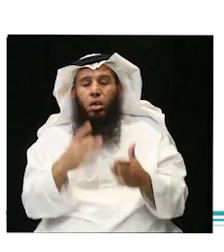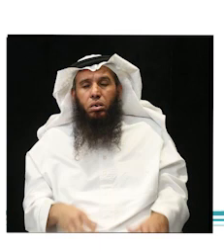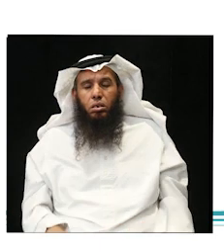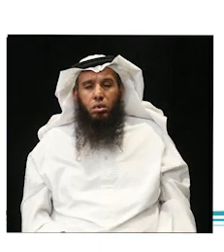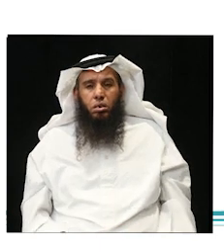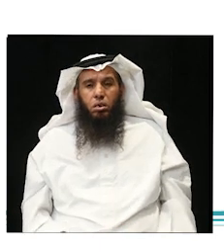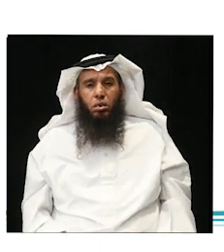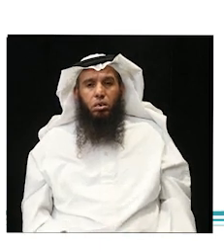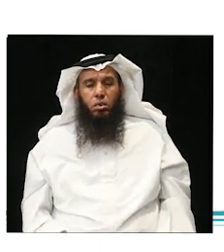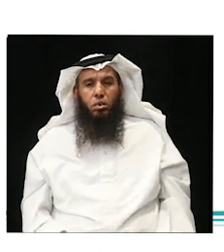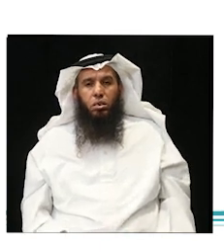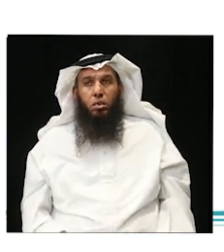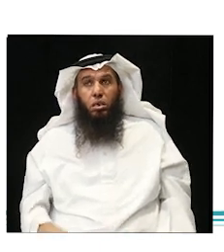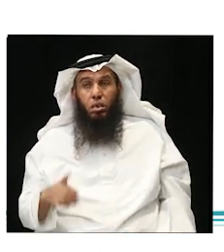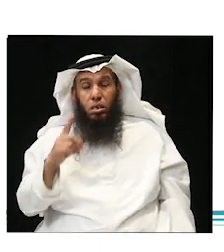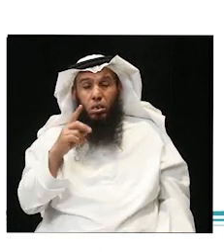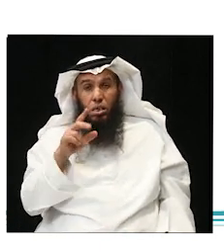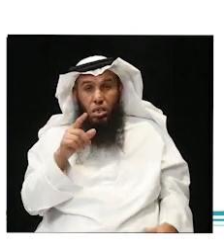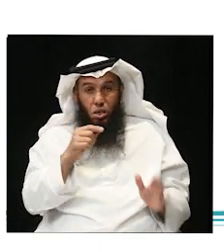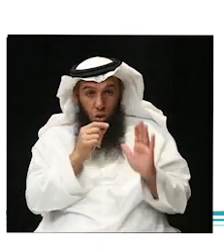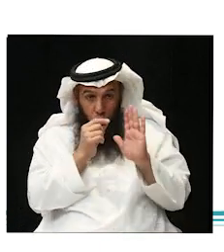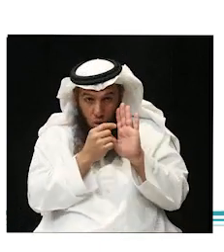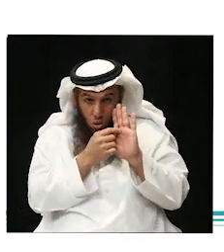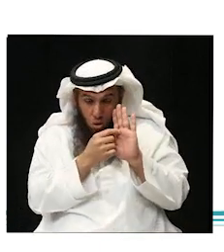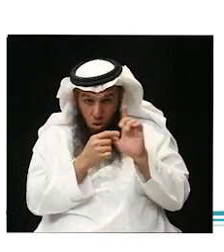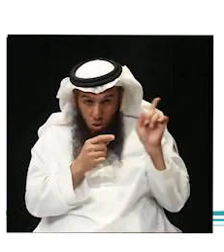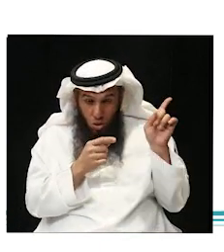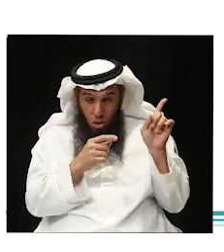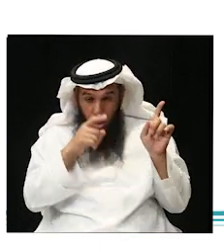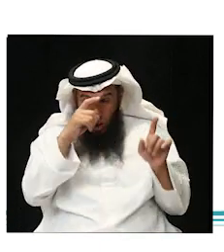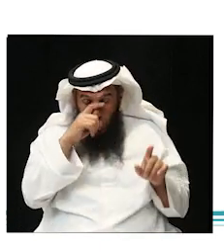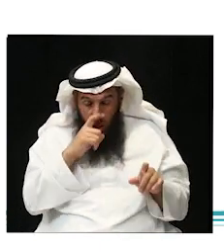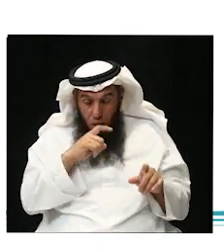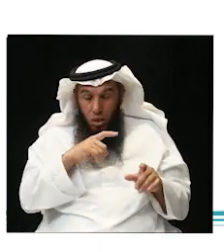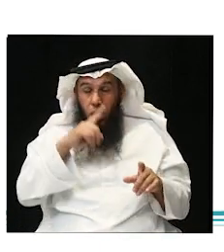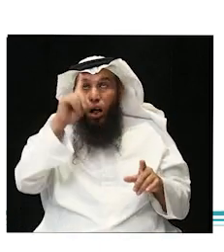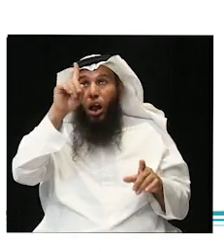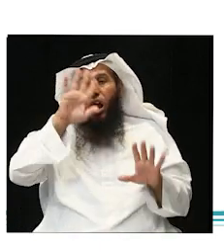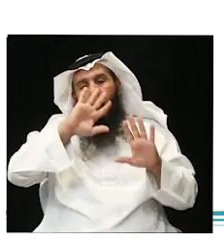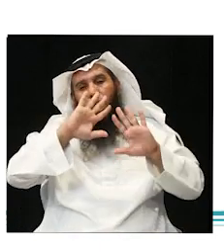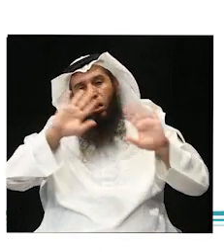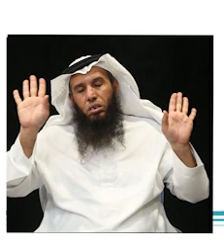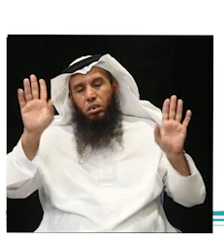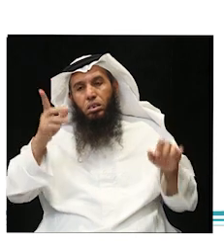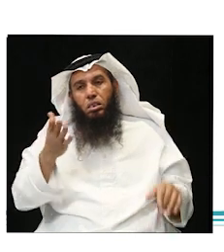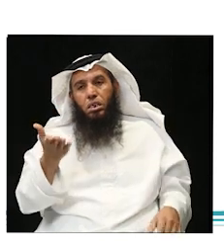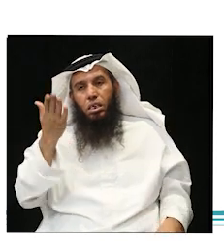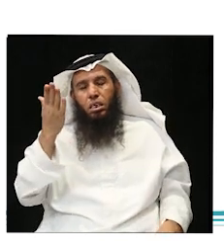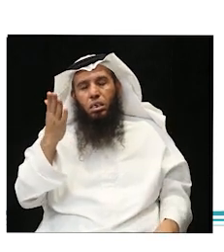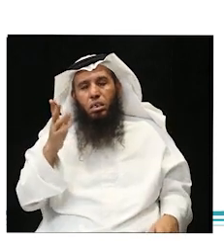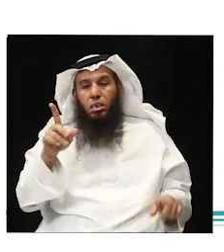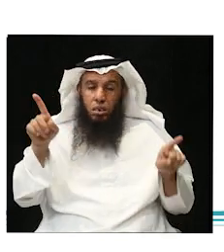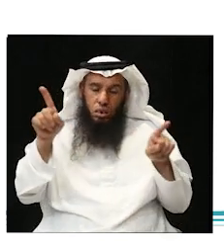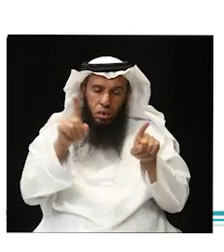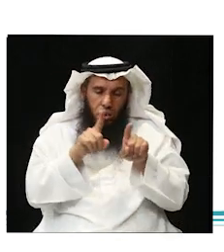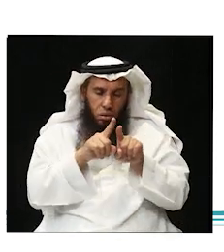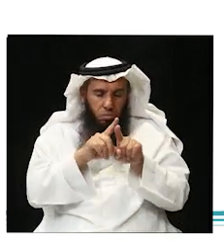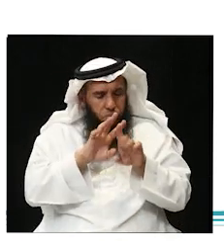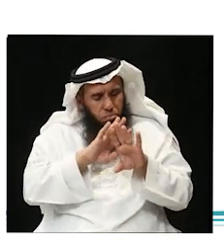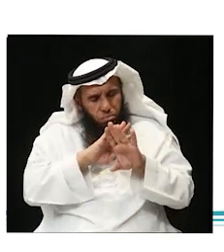لكم. ثم قال: إن الذين يستكبرون عن عبادتي، فعدها الله سبحانه وتعالى